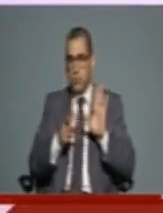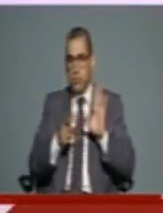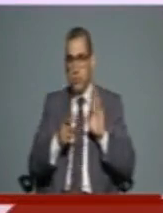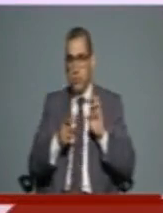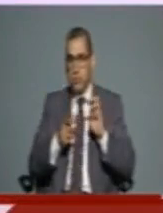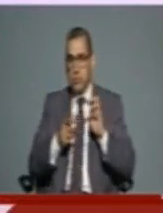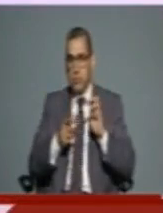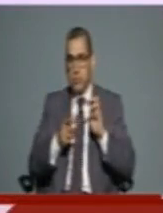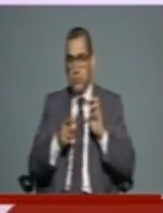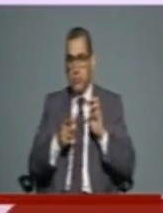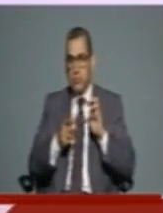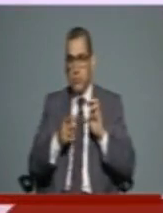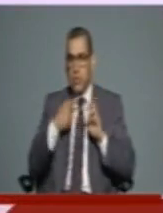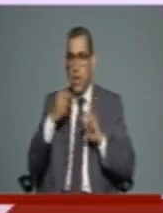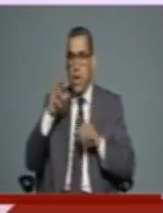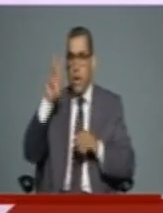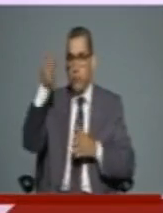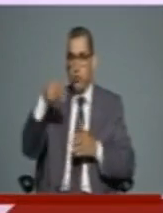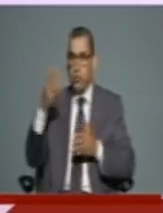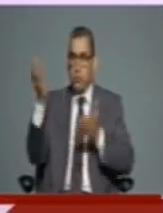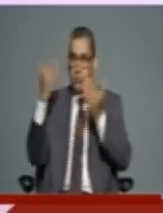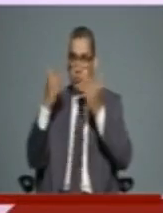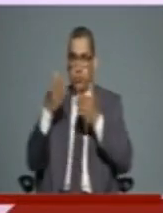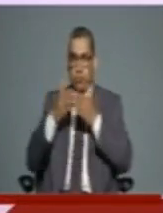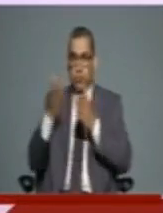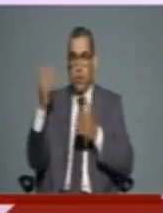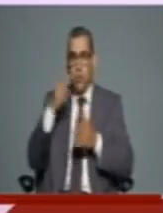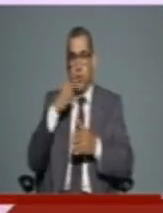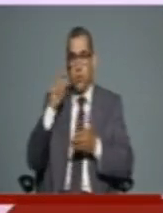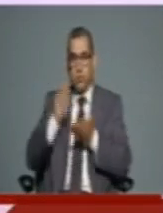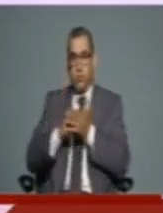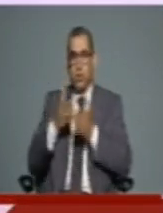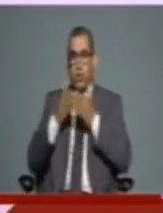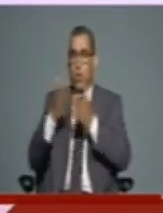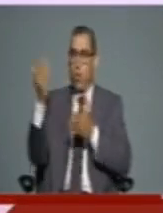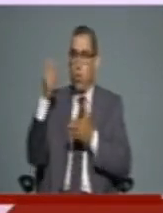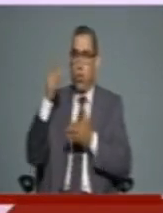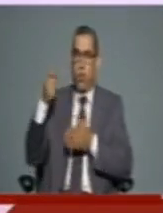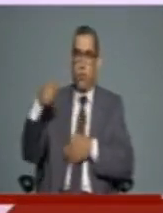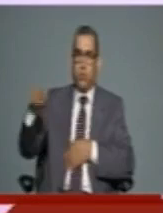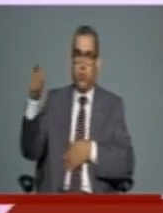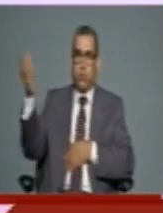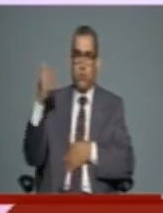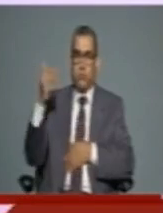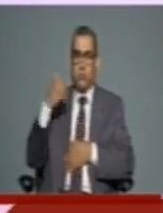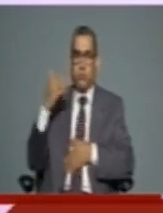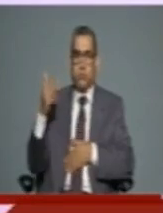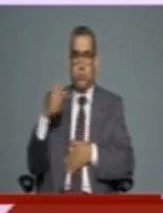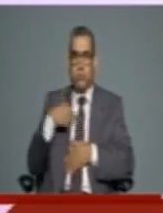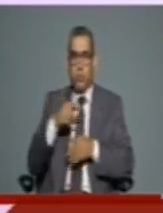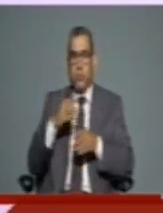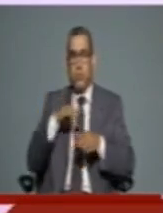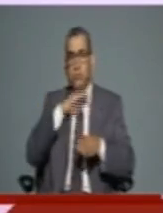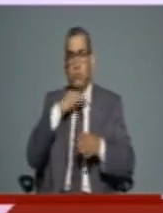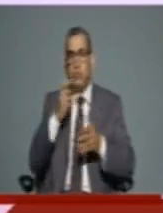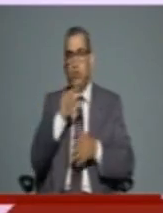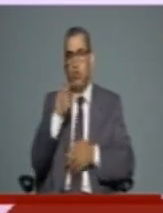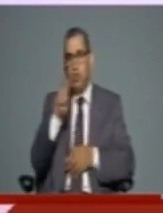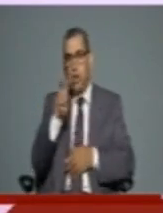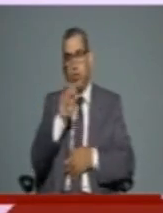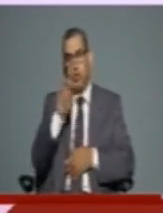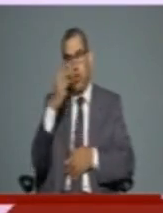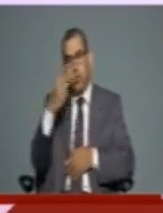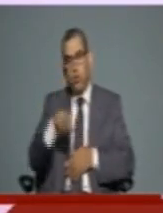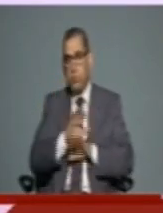أوامر شراء جاية من البحر فكنا بنعتمد على هذا الموضوع، فكنا بنبقى عندنا احتياطي شهرين شهرين ونص،